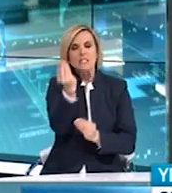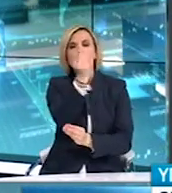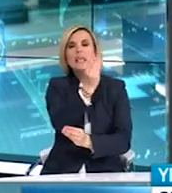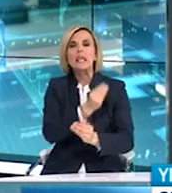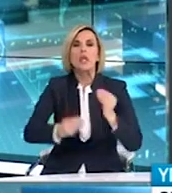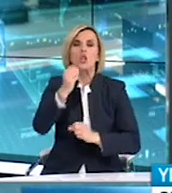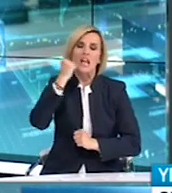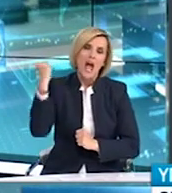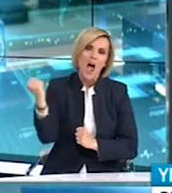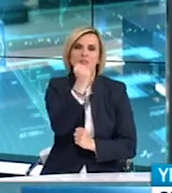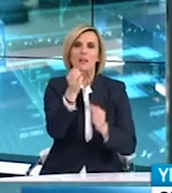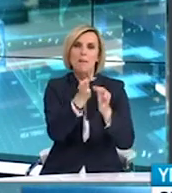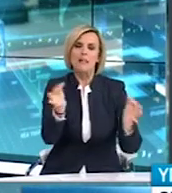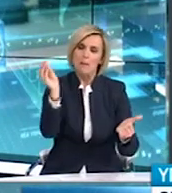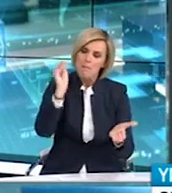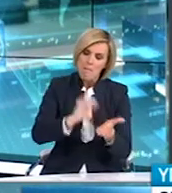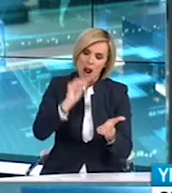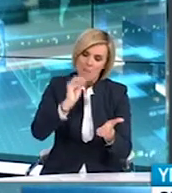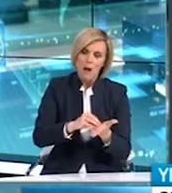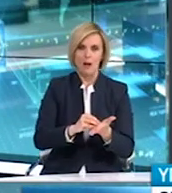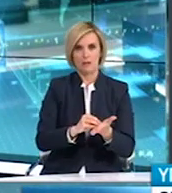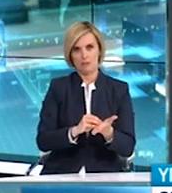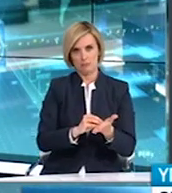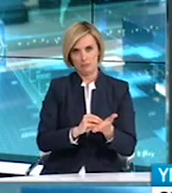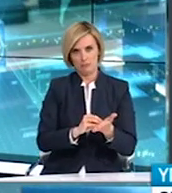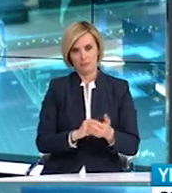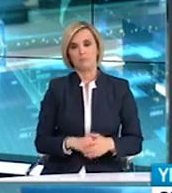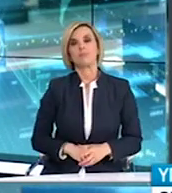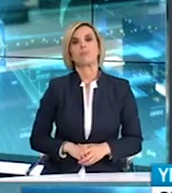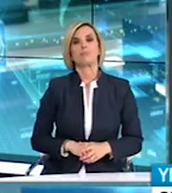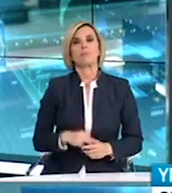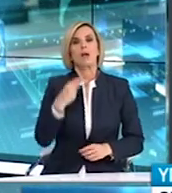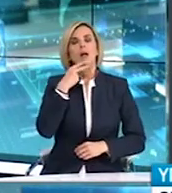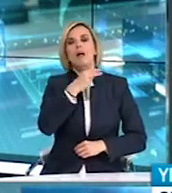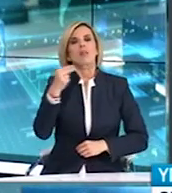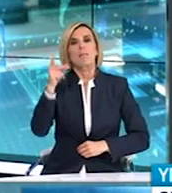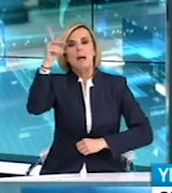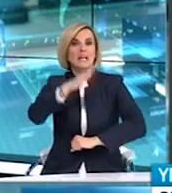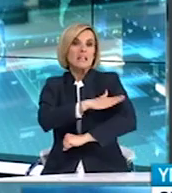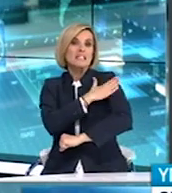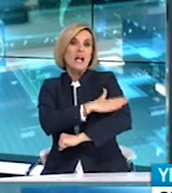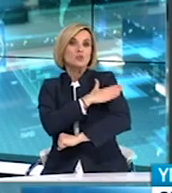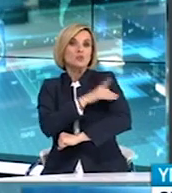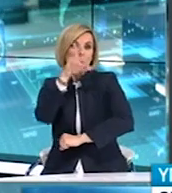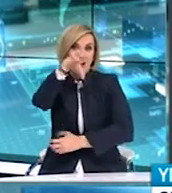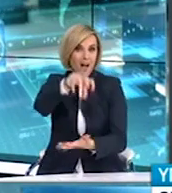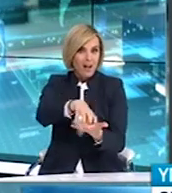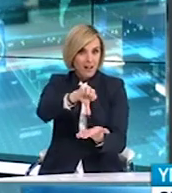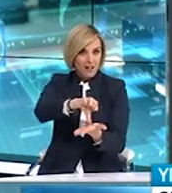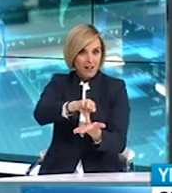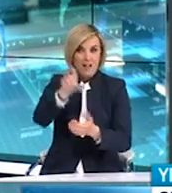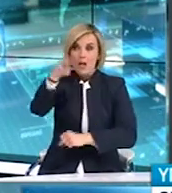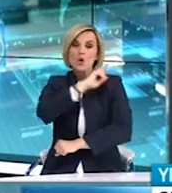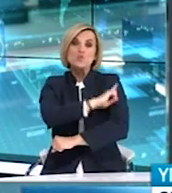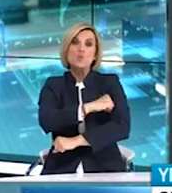Και αυτό είναι κάτι αδιαπραγμάτευτο. Τώρα, σε σχέση με την κατάσταση στην Καστοριά και τα μέτρα που λαμβάνονται προκειμένου να ενισχυθεί το Γενικό